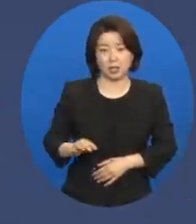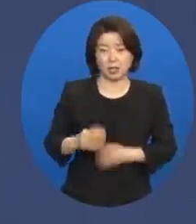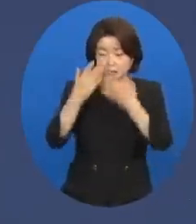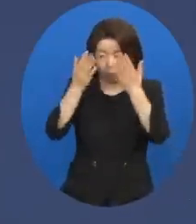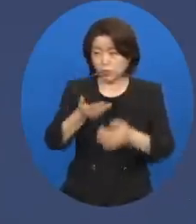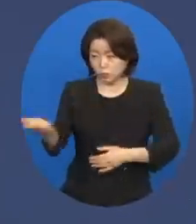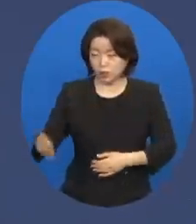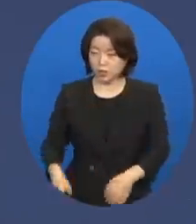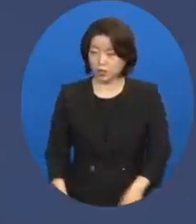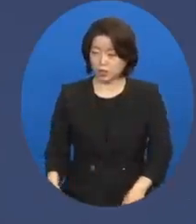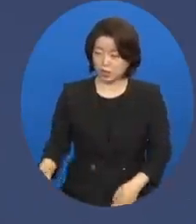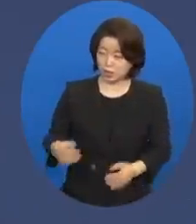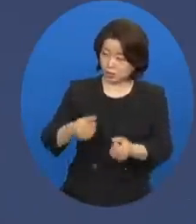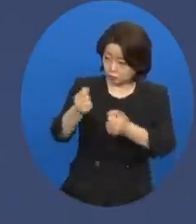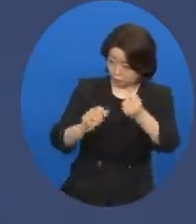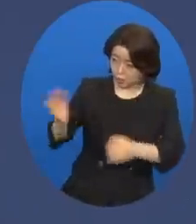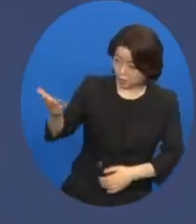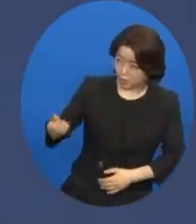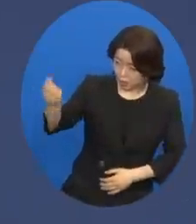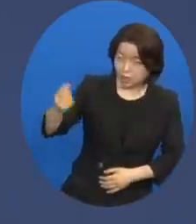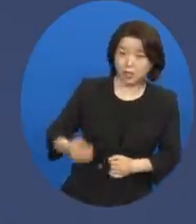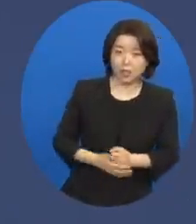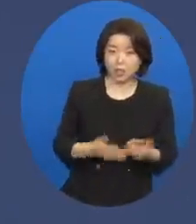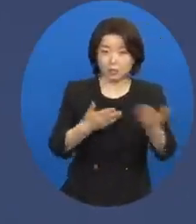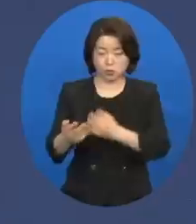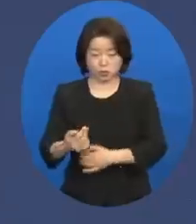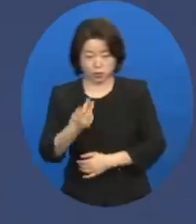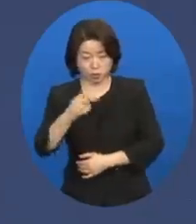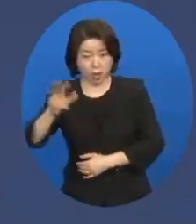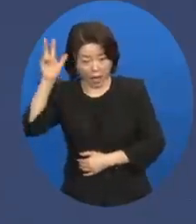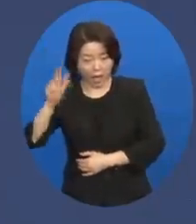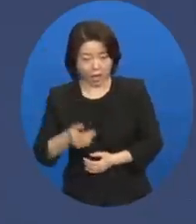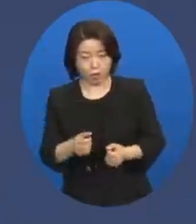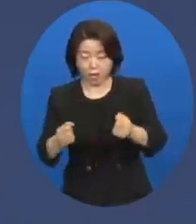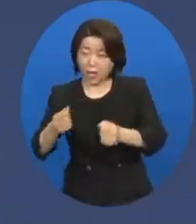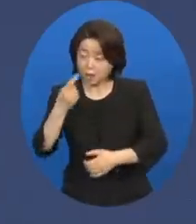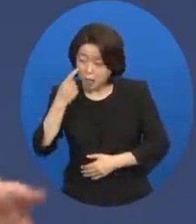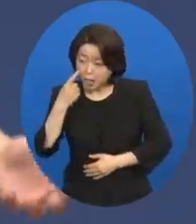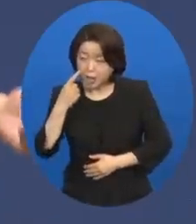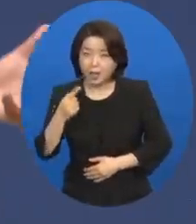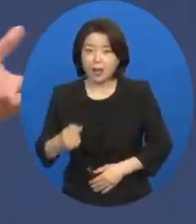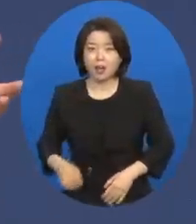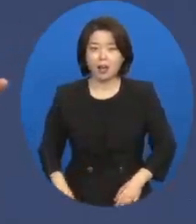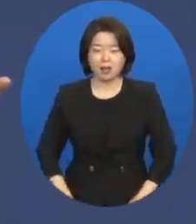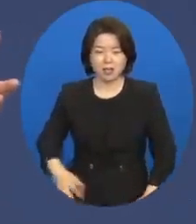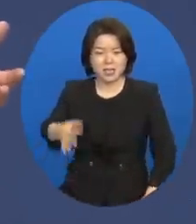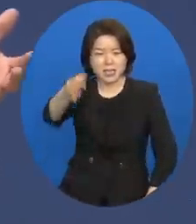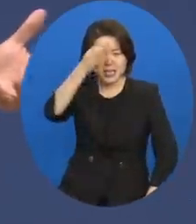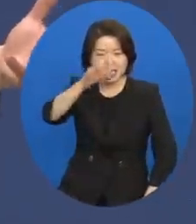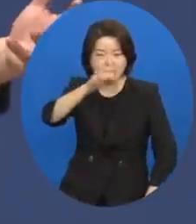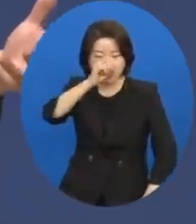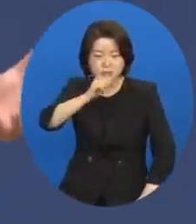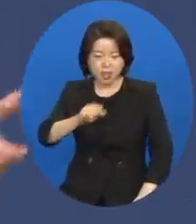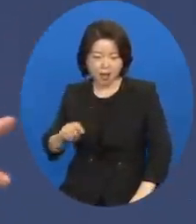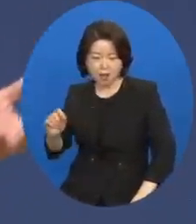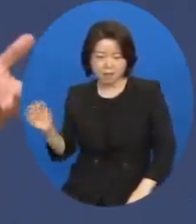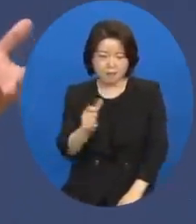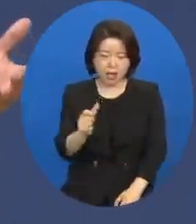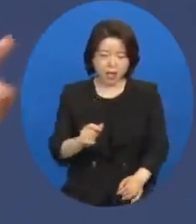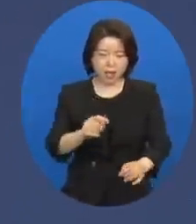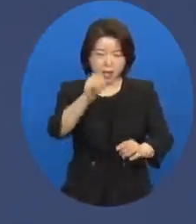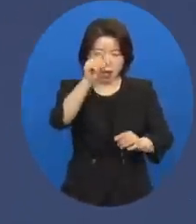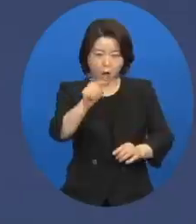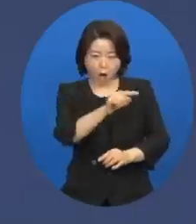어떻게 타실래요? 주시면 목숨 걸고 한번 타실래요? 성능이 어마어마한 성능의 벤츠 막